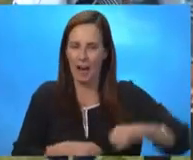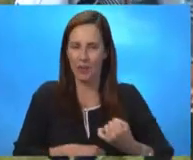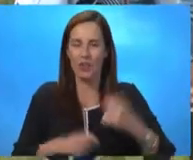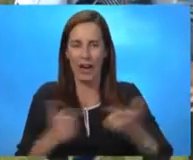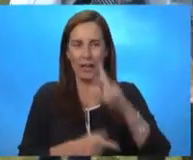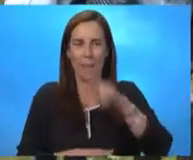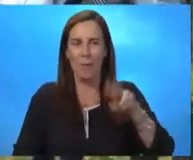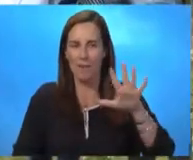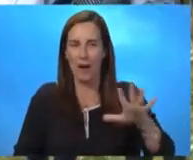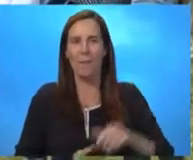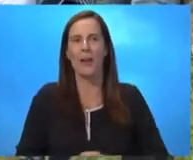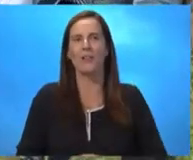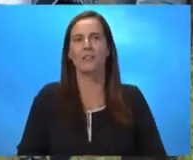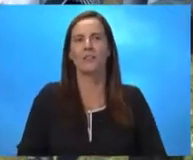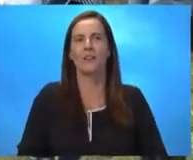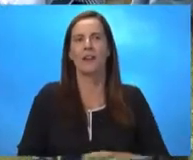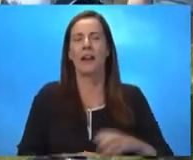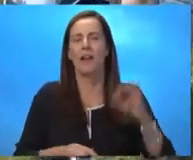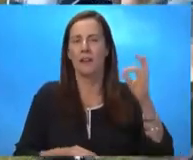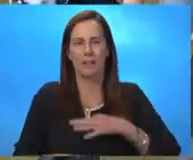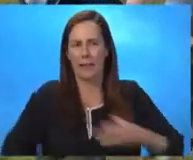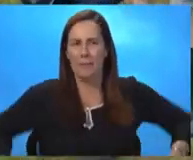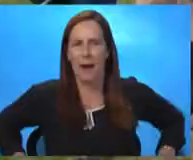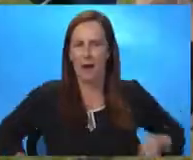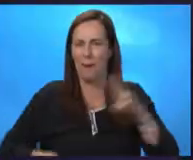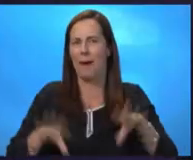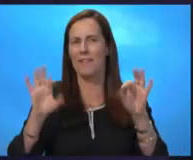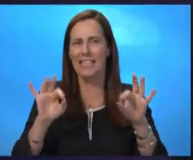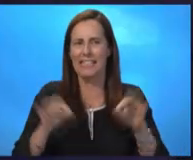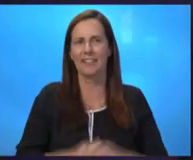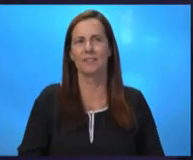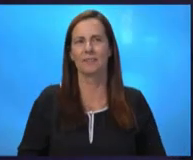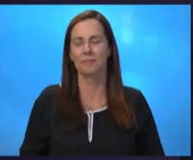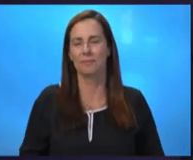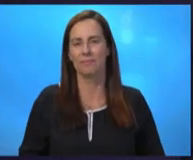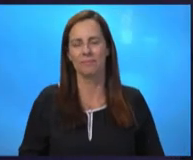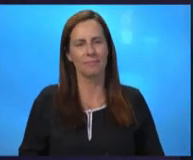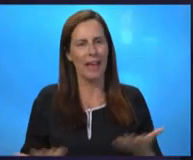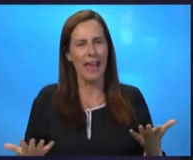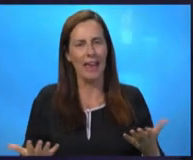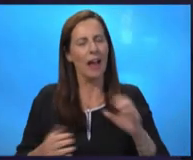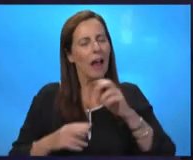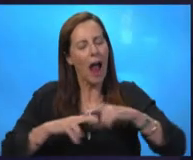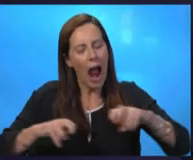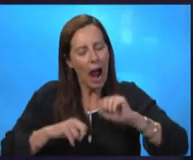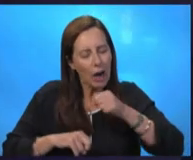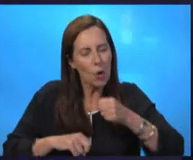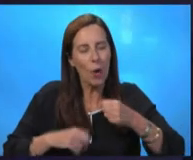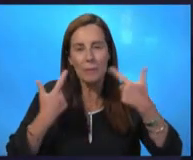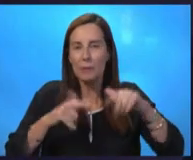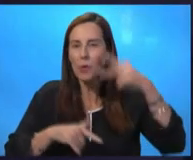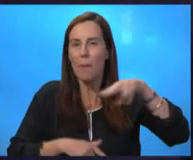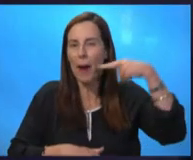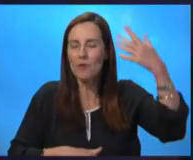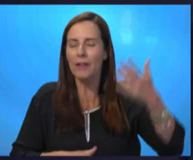2005. I bruised my kidneys in 2010. איך הארכיאולוגים יסבירו את זה בעוד 2,000 שנה?